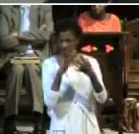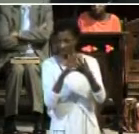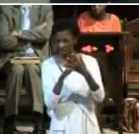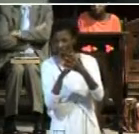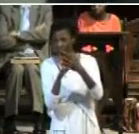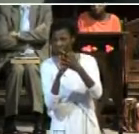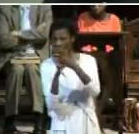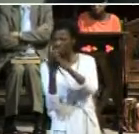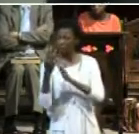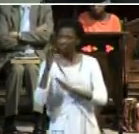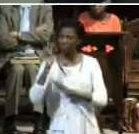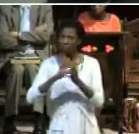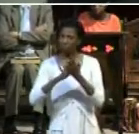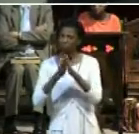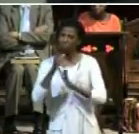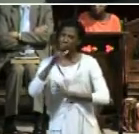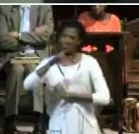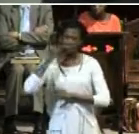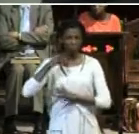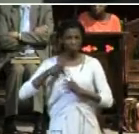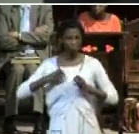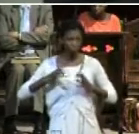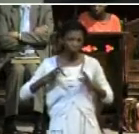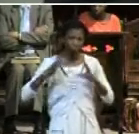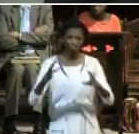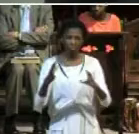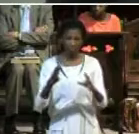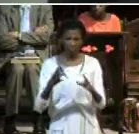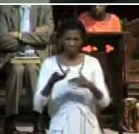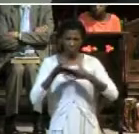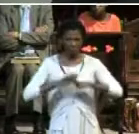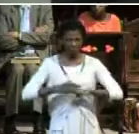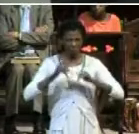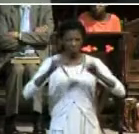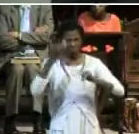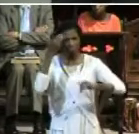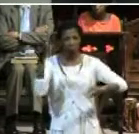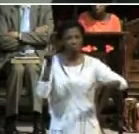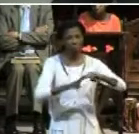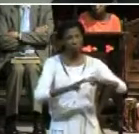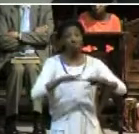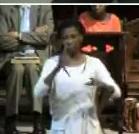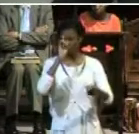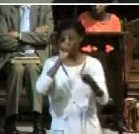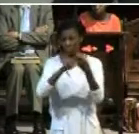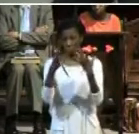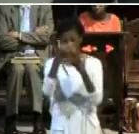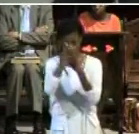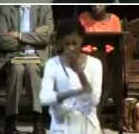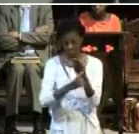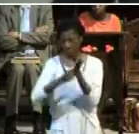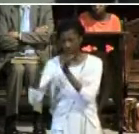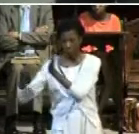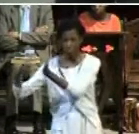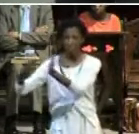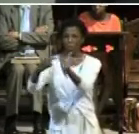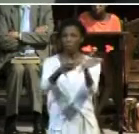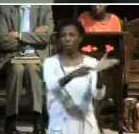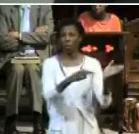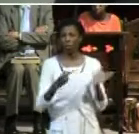des hommes courageux qui n'ont pas hésité à donner leur vie pour que la Bible soit vraiment lue et